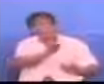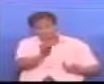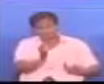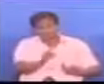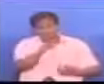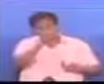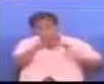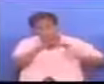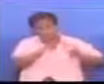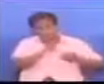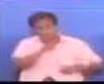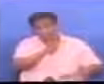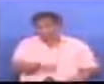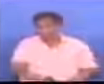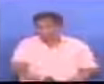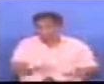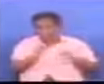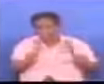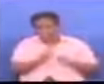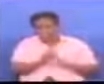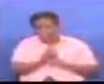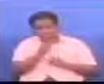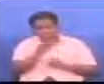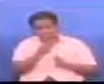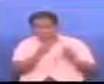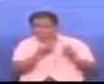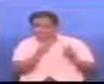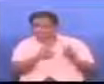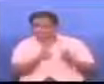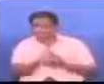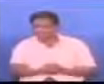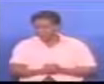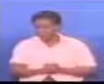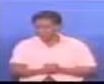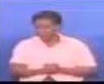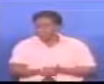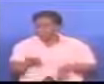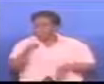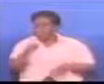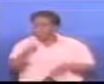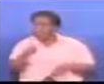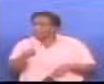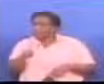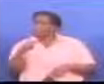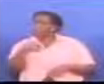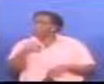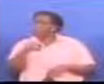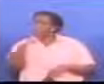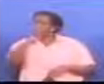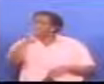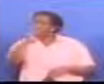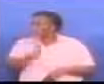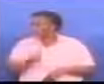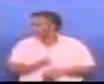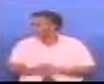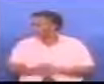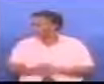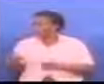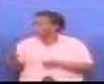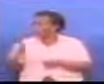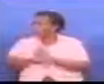mahesabu, na ndipo hapa napohoji uzalendo wa uchumi wetu kuishauri serikali na Mheshimiwa